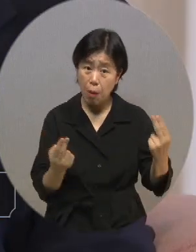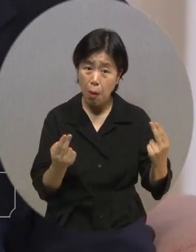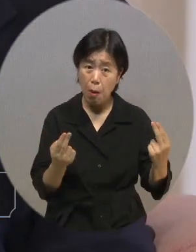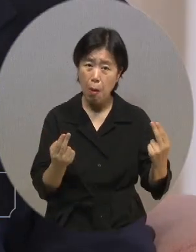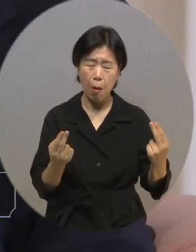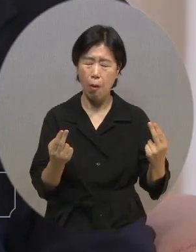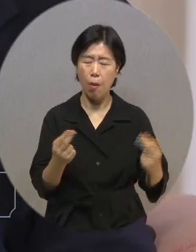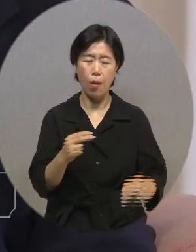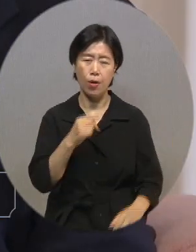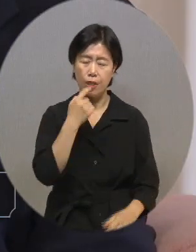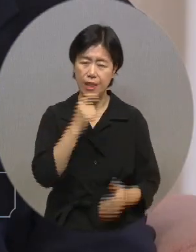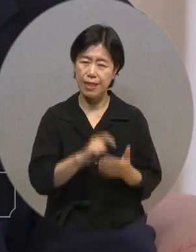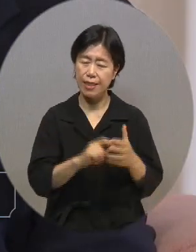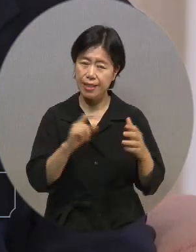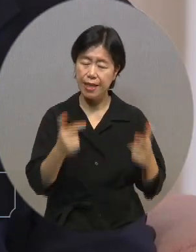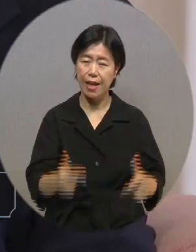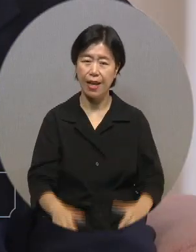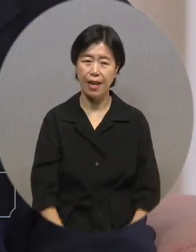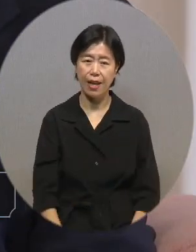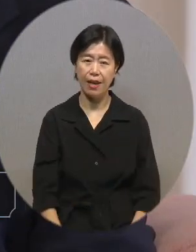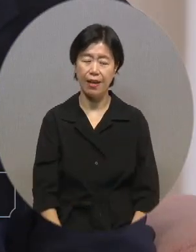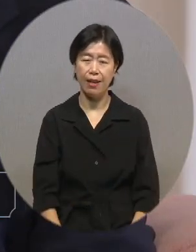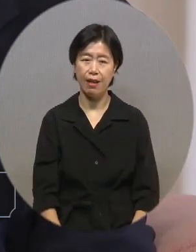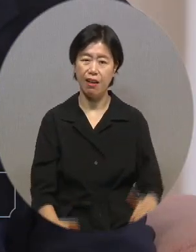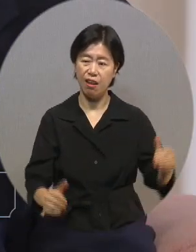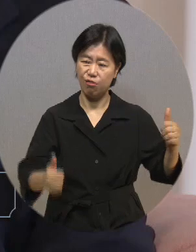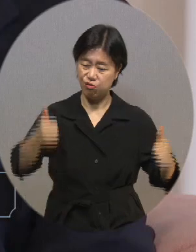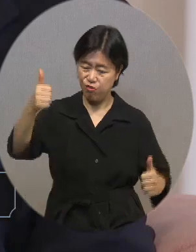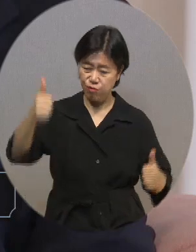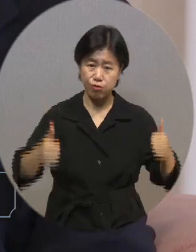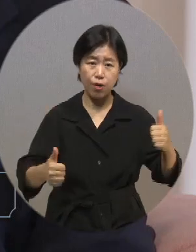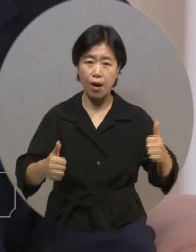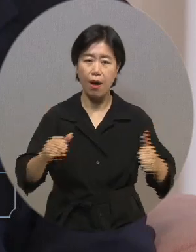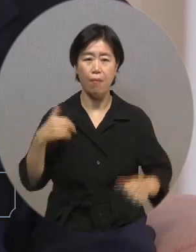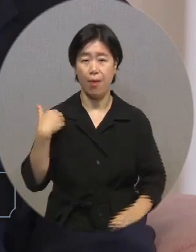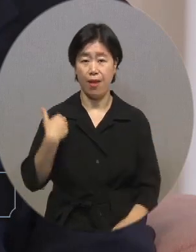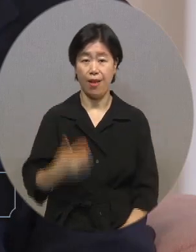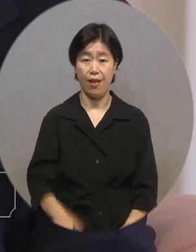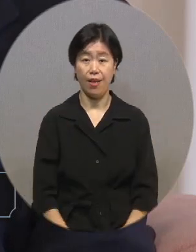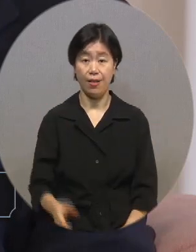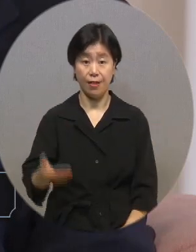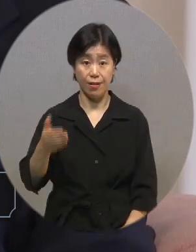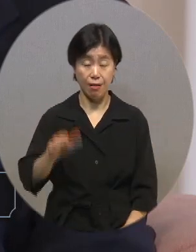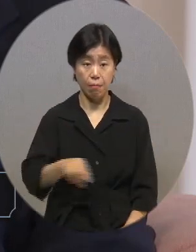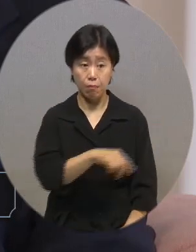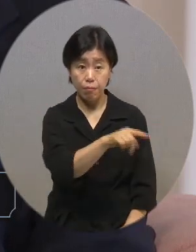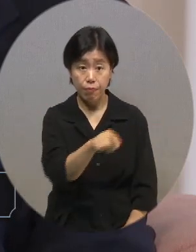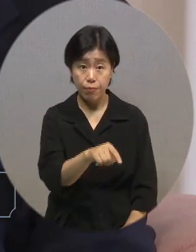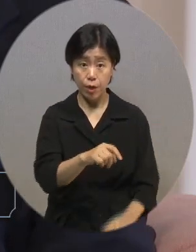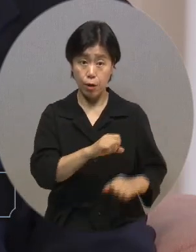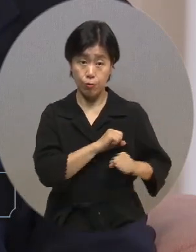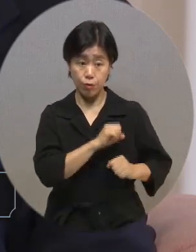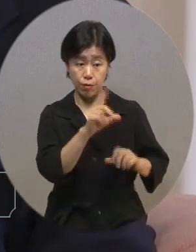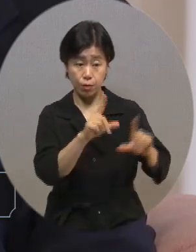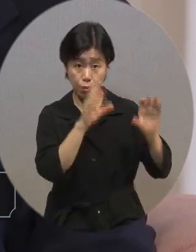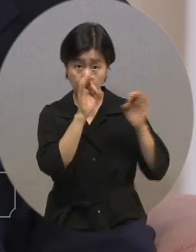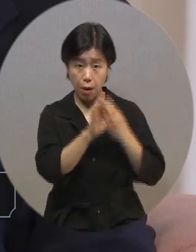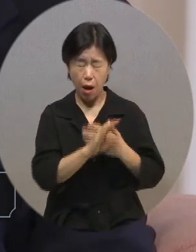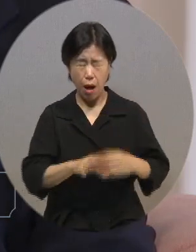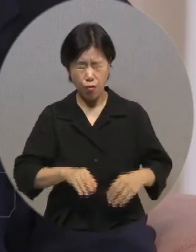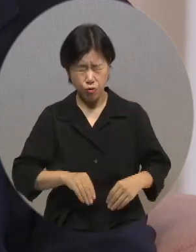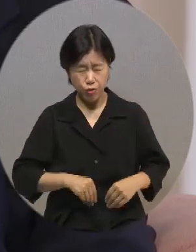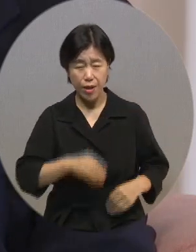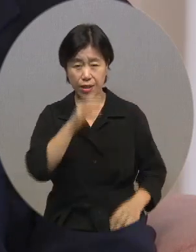않아요. 그러나 북한군의 강점을 보면 비록 못 먹고 못 살고